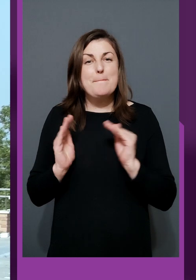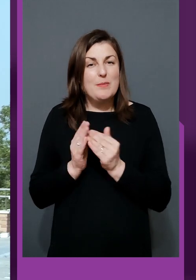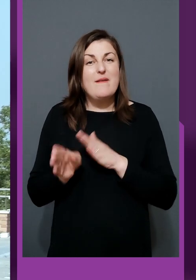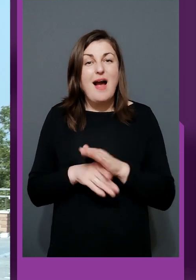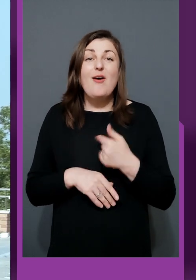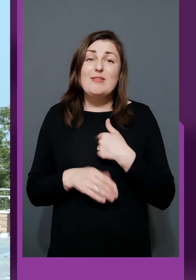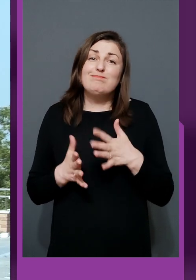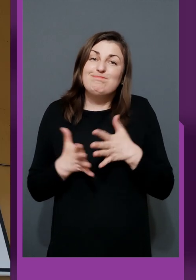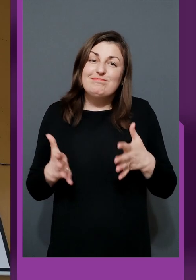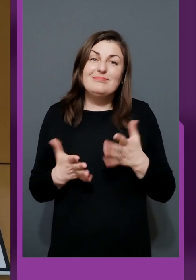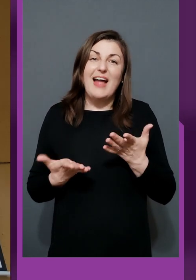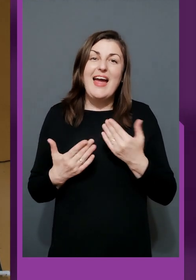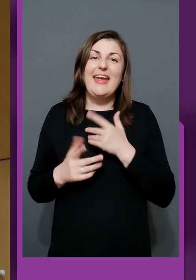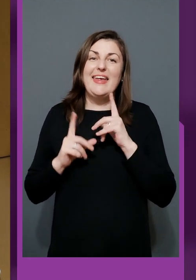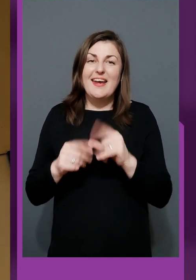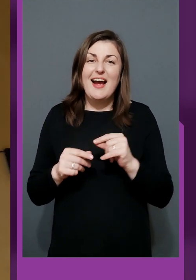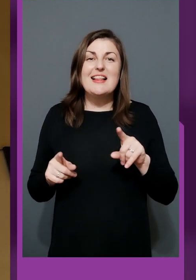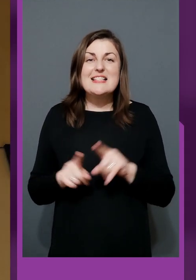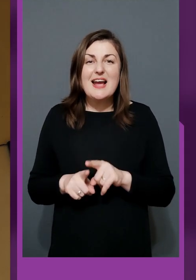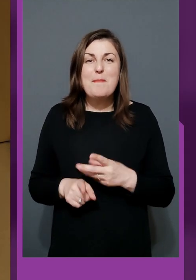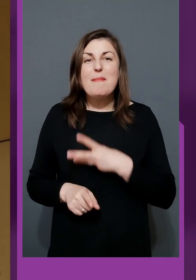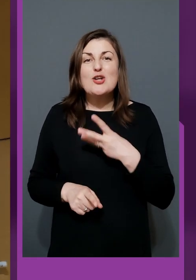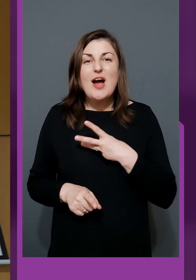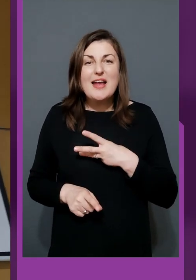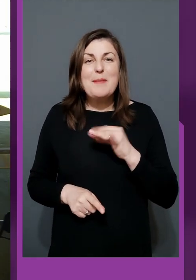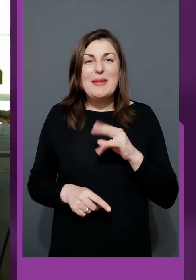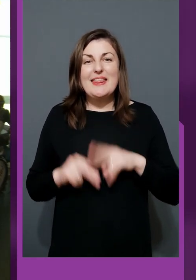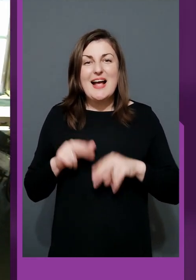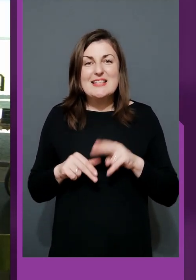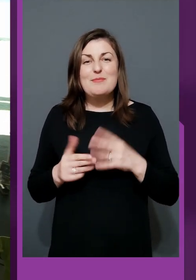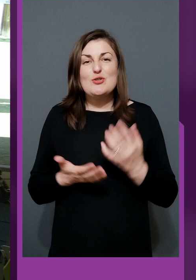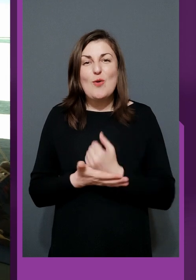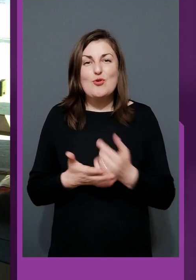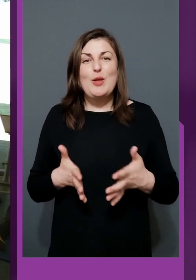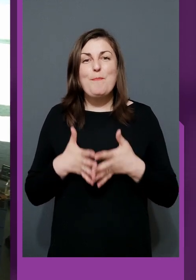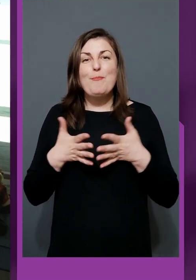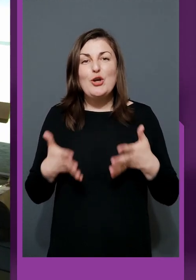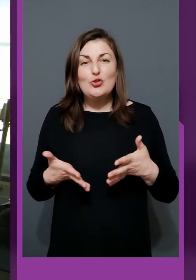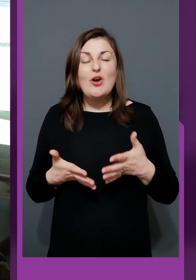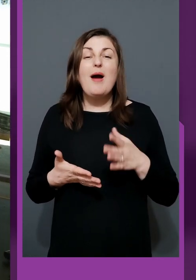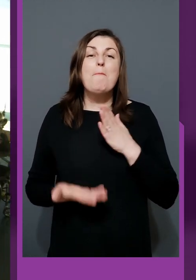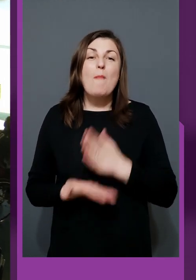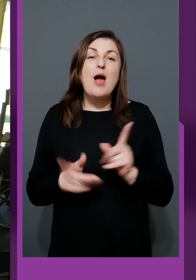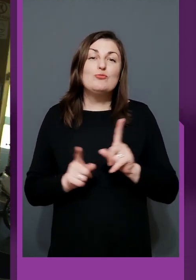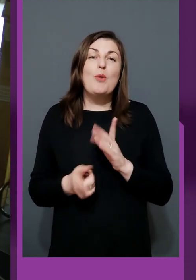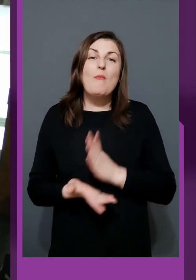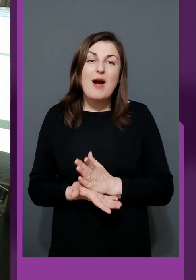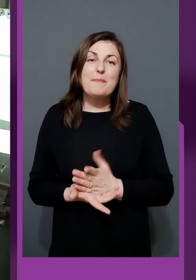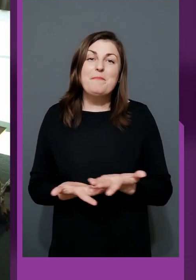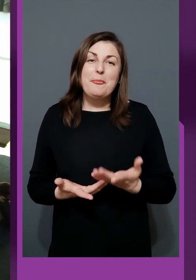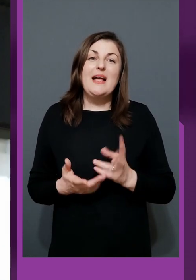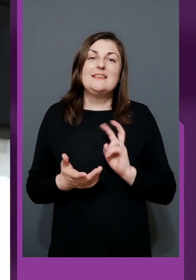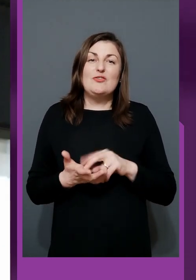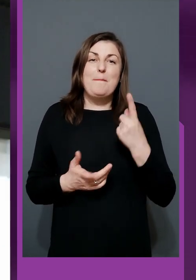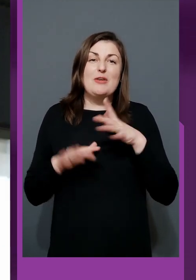конечно більшого і їхали з таким бажанням і настроєм здобути більшого ну маємо те що маємо зайшов на